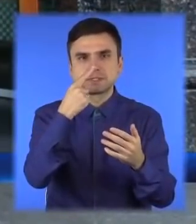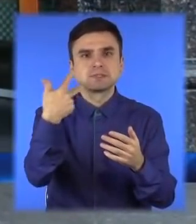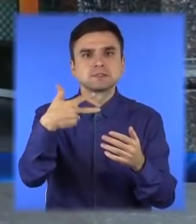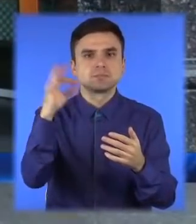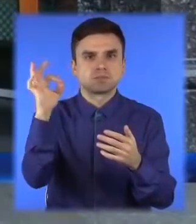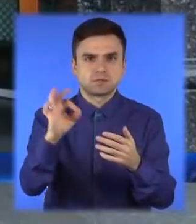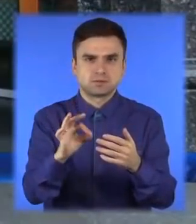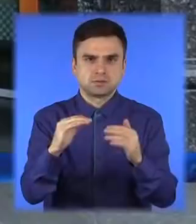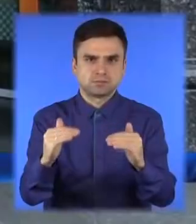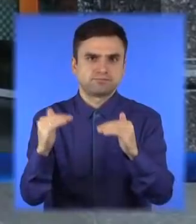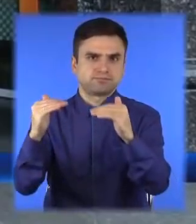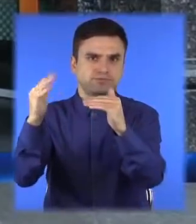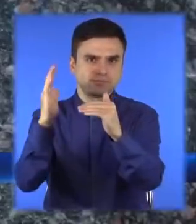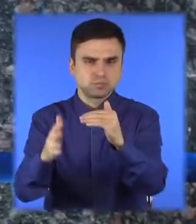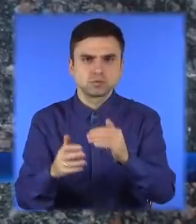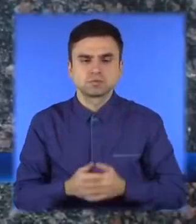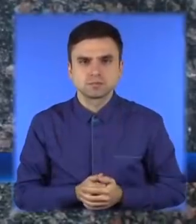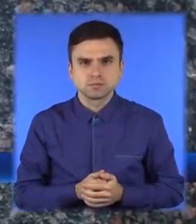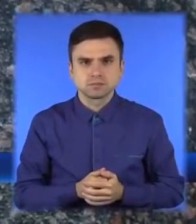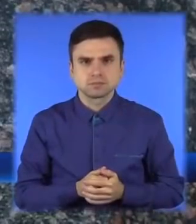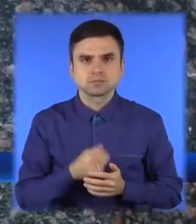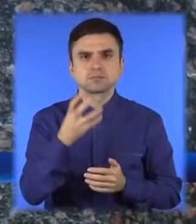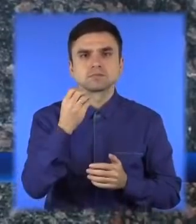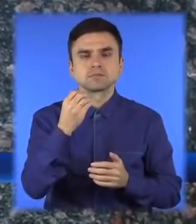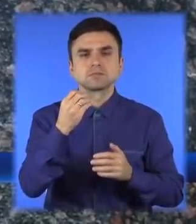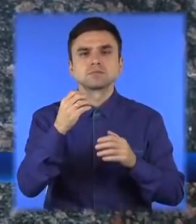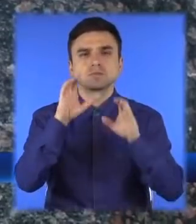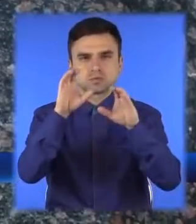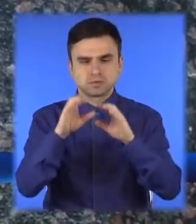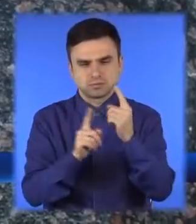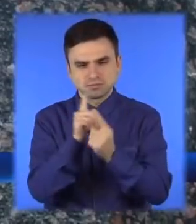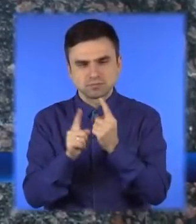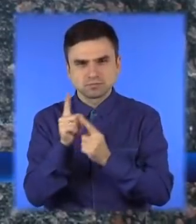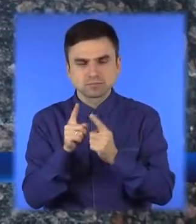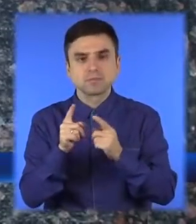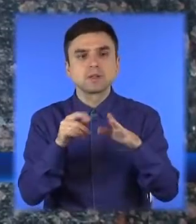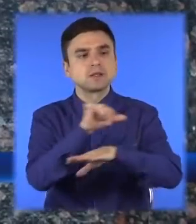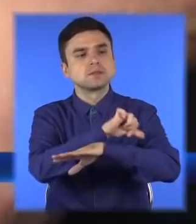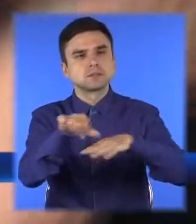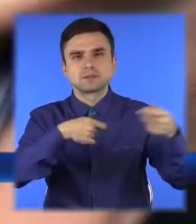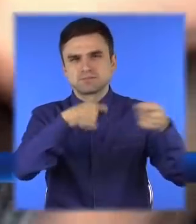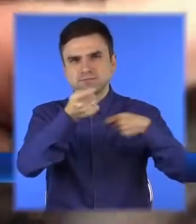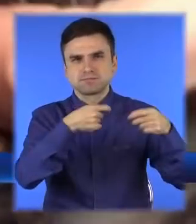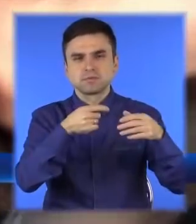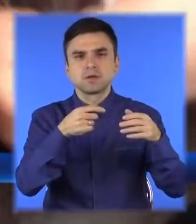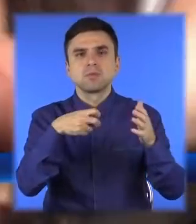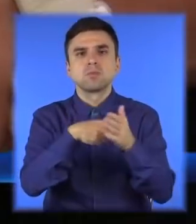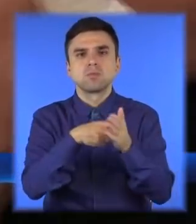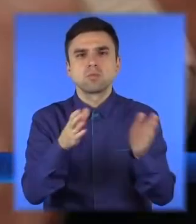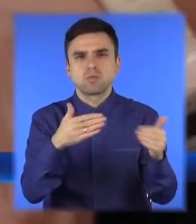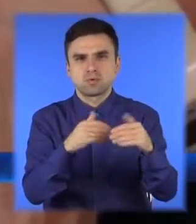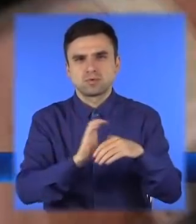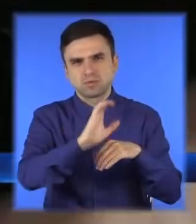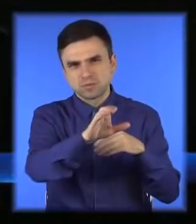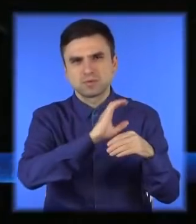податкового кодексу пропонують знизити ліміт оподаткування міжнародних відправлень. Наразі, якщо вартість посилки становить менше,